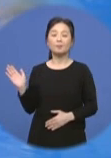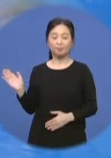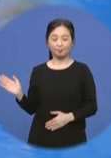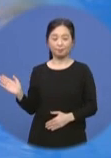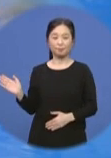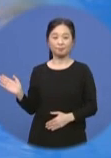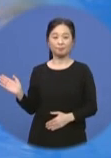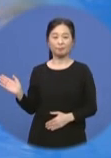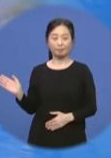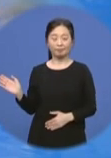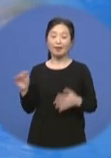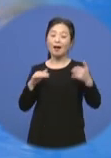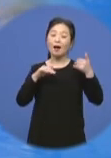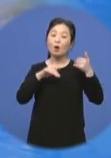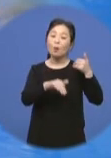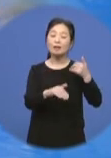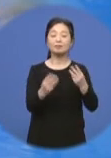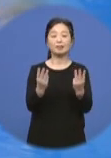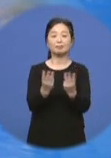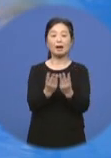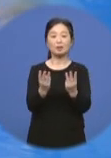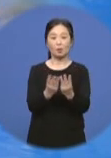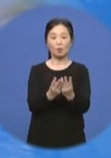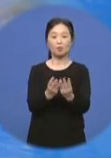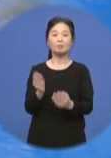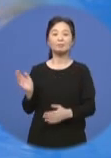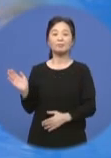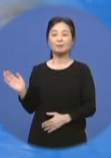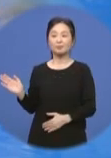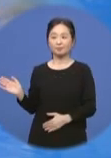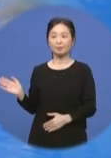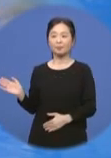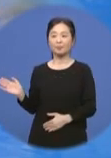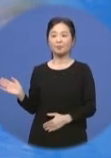073-441-2334 番、ファックス番号は